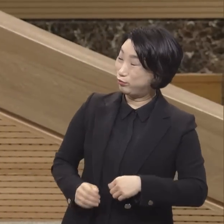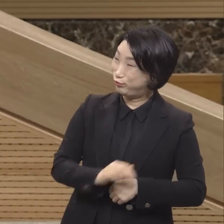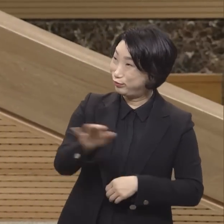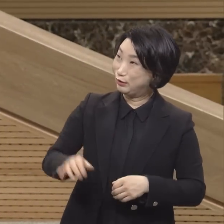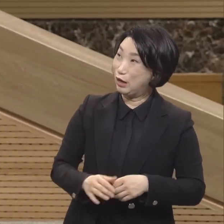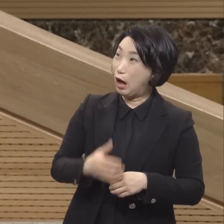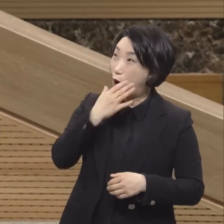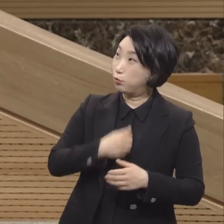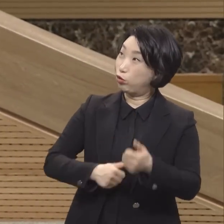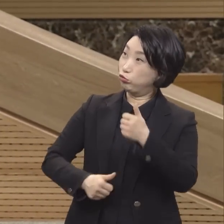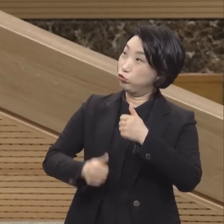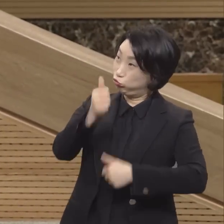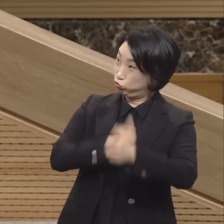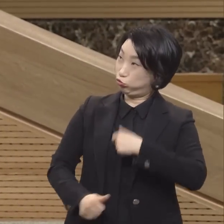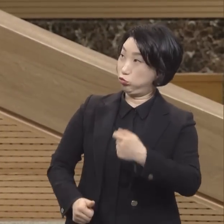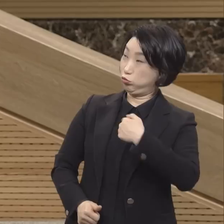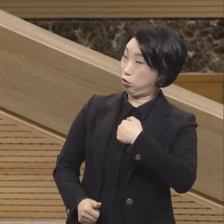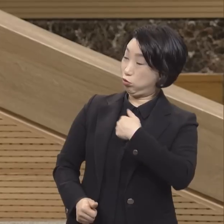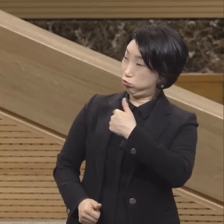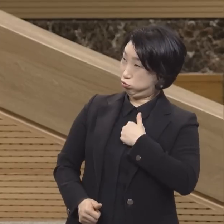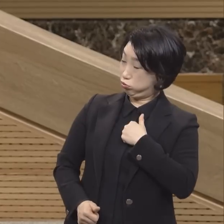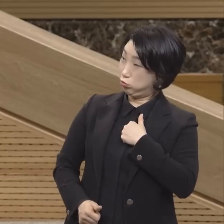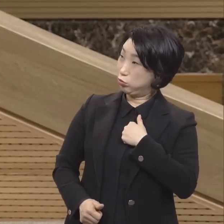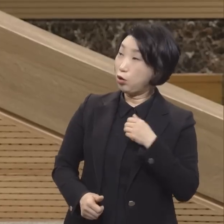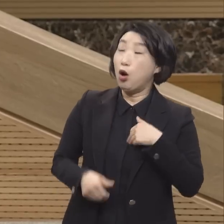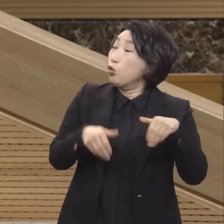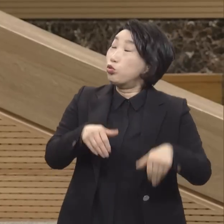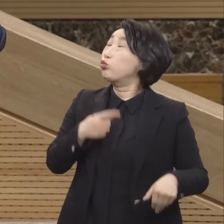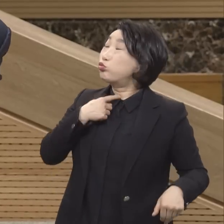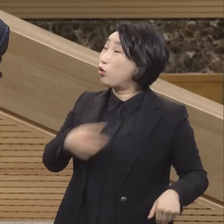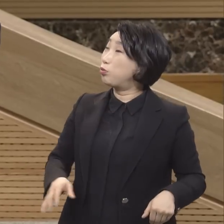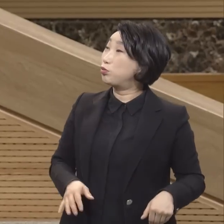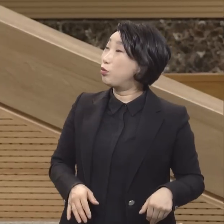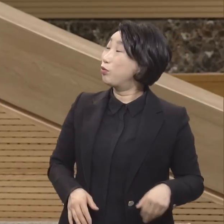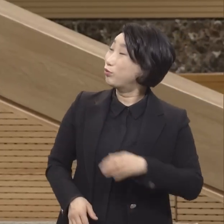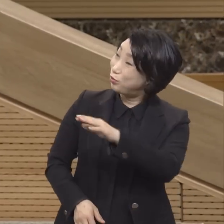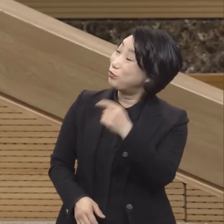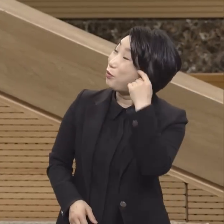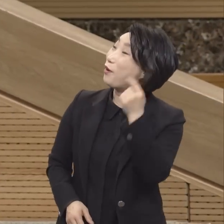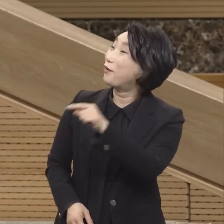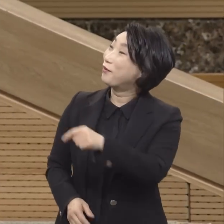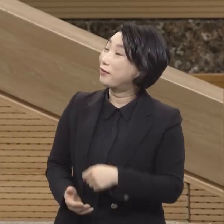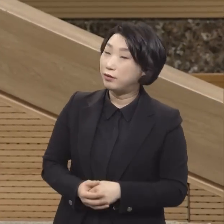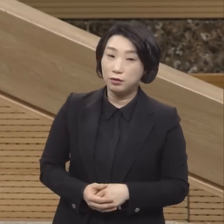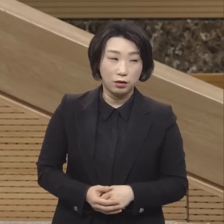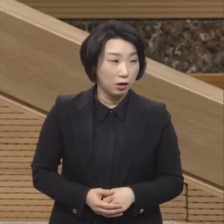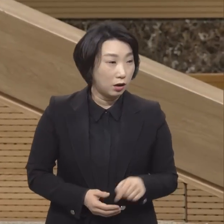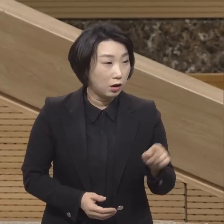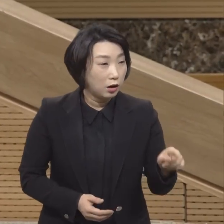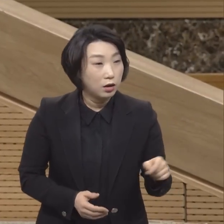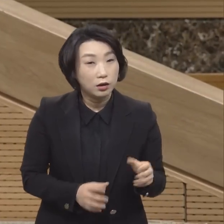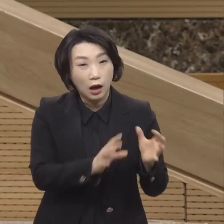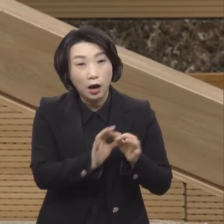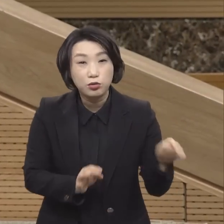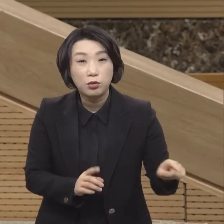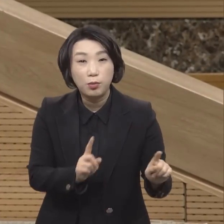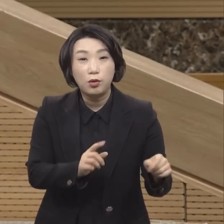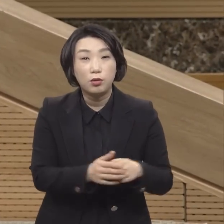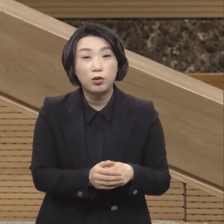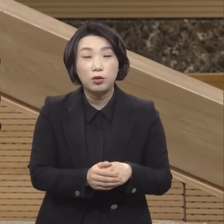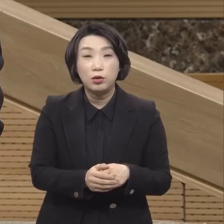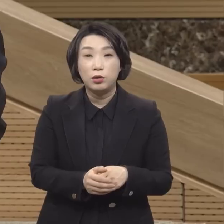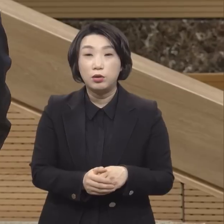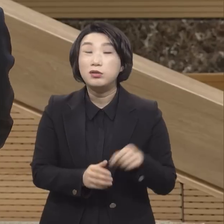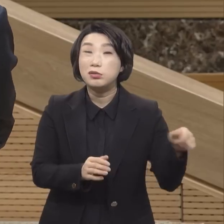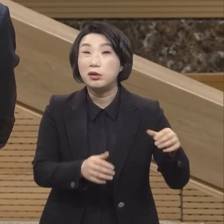아브라함의 후손으로서 내가 노예가 된 적이 없고 종이 된 적이 없는데 왜 없어? 계속 하면 남의 노예 생활하고